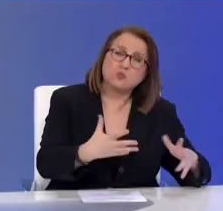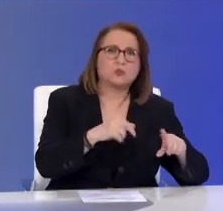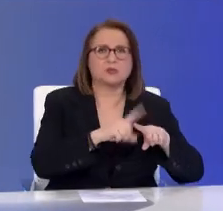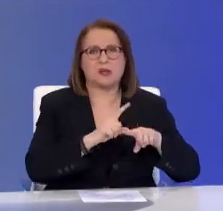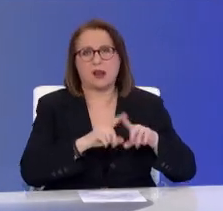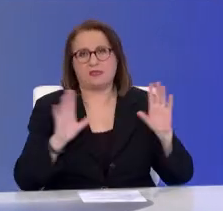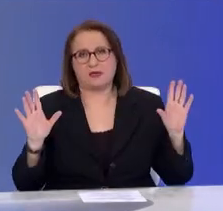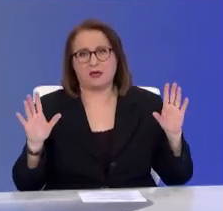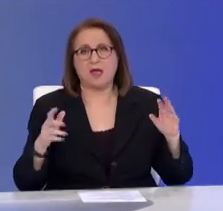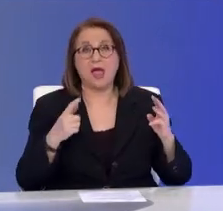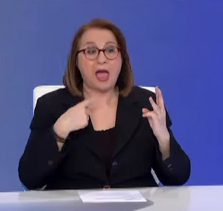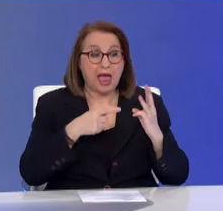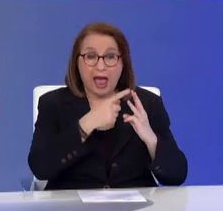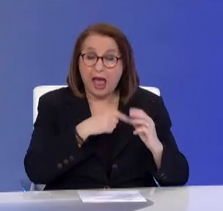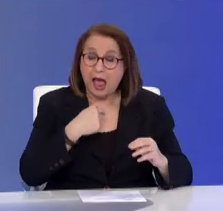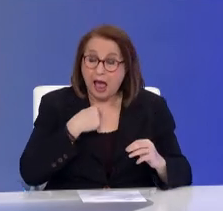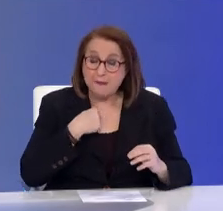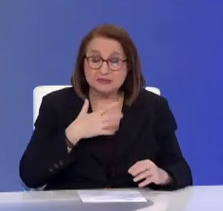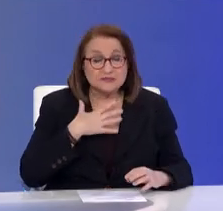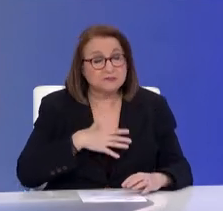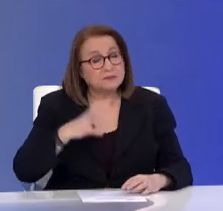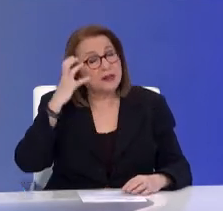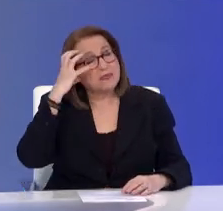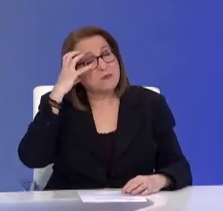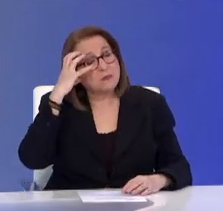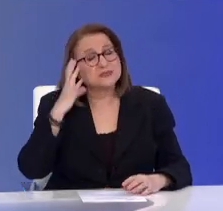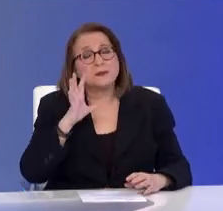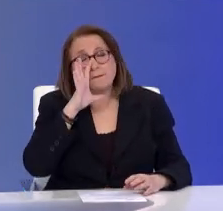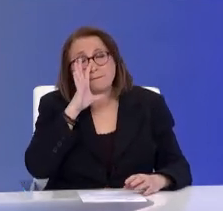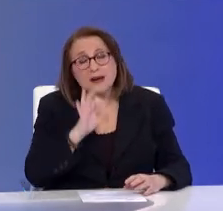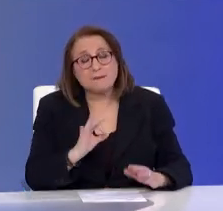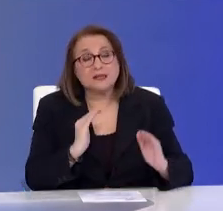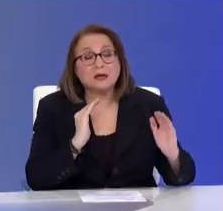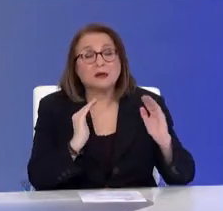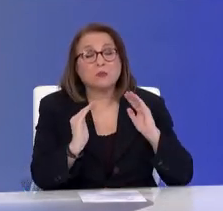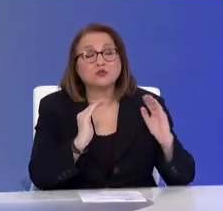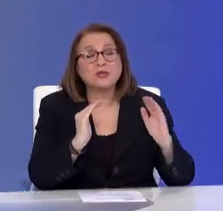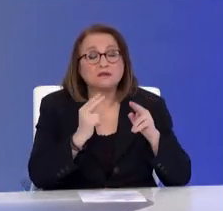σημαντικές αξίες που χρειαζόμαστε να προστατεύσουμε και, όπως είπε ο Λόρδος Μπάιρον,